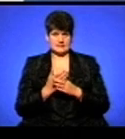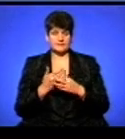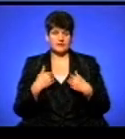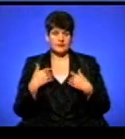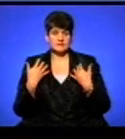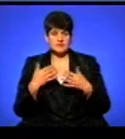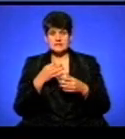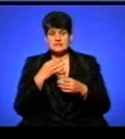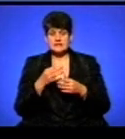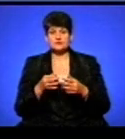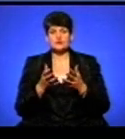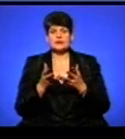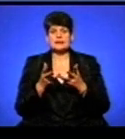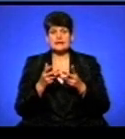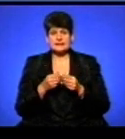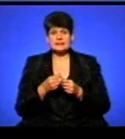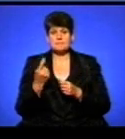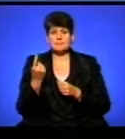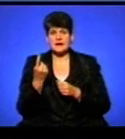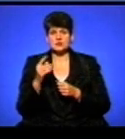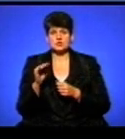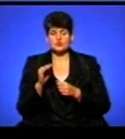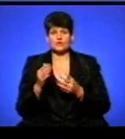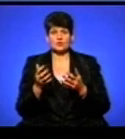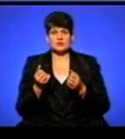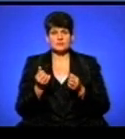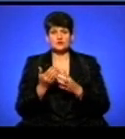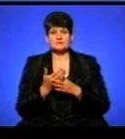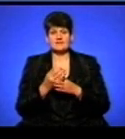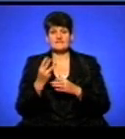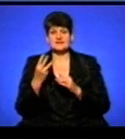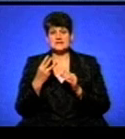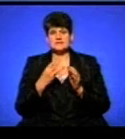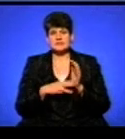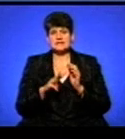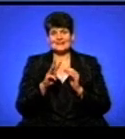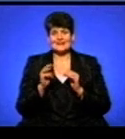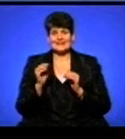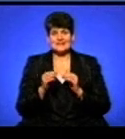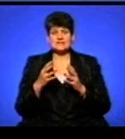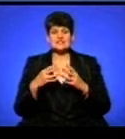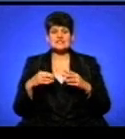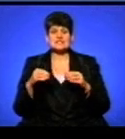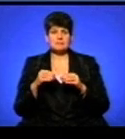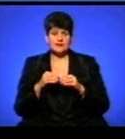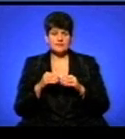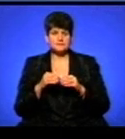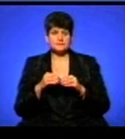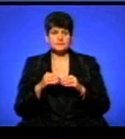що кількість на 1 жовтня отримувало субсидії 83 тисячі сімей, що